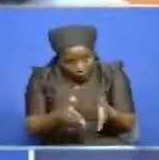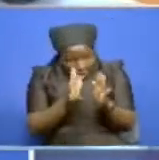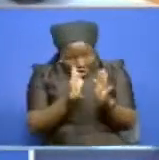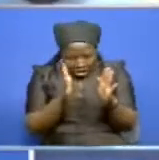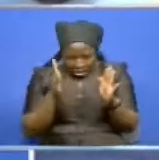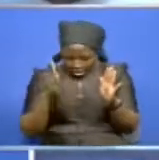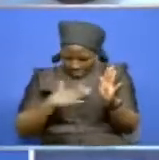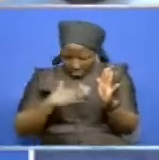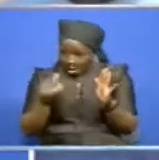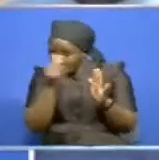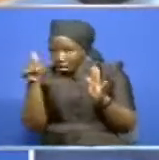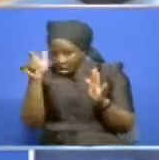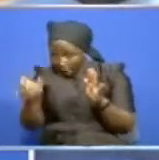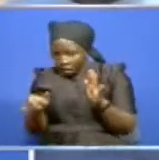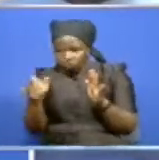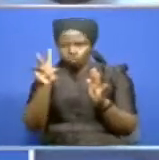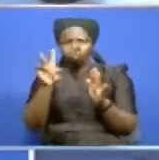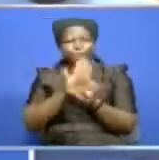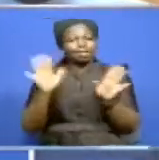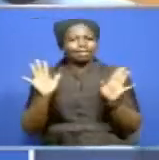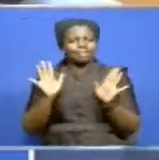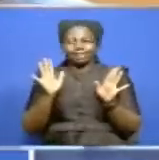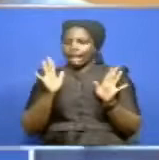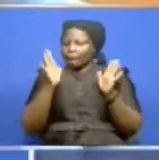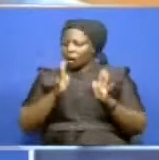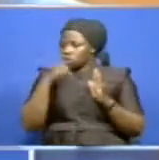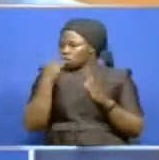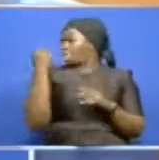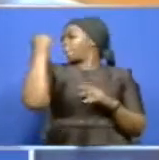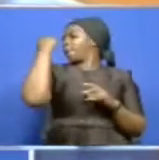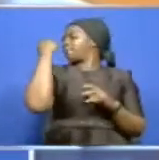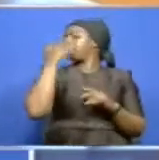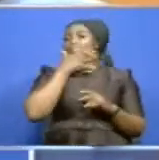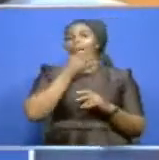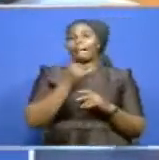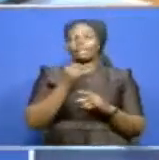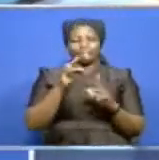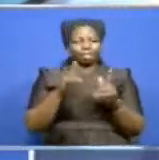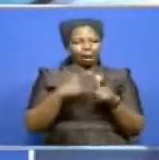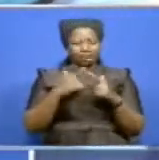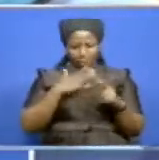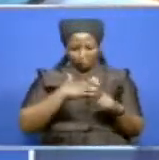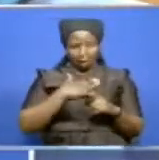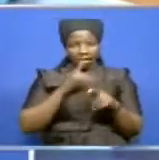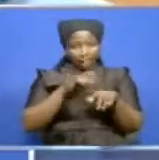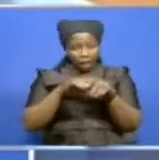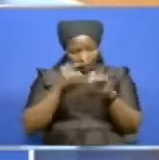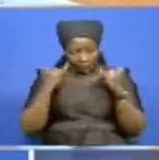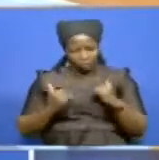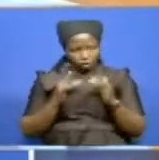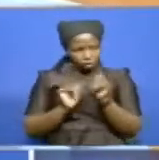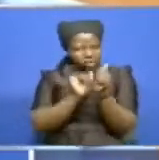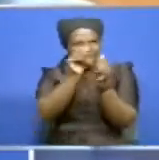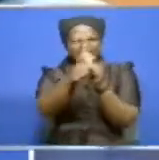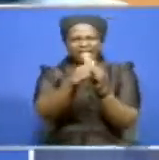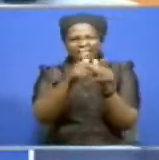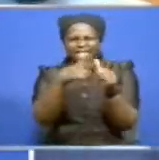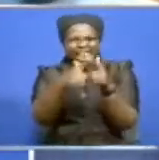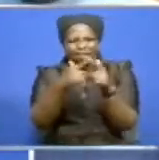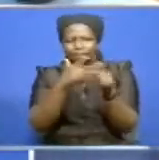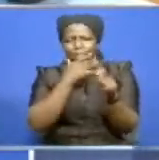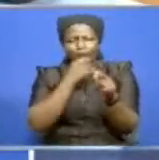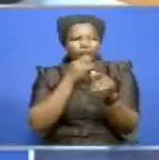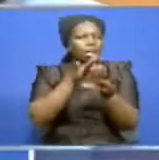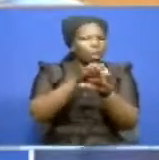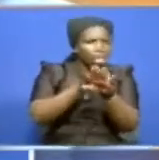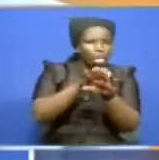people. Mwenye alikuwa nyuma yangu ilikuwa ni mwanaume na mimi. Nilipokuwa nimempita huyo baba aka slow down, akawa kwa nyuma yangu, mimi ndo niko